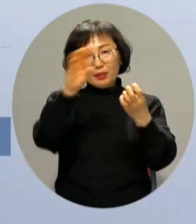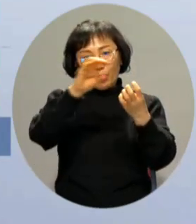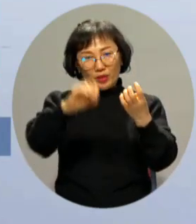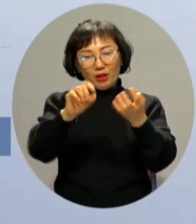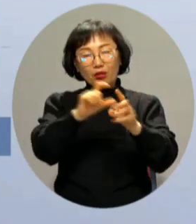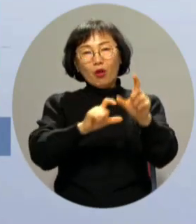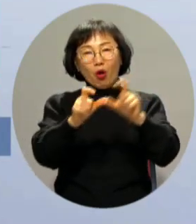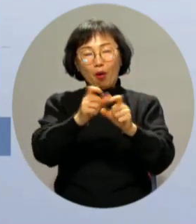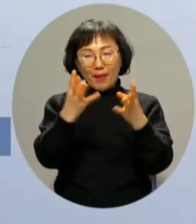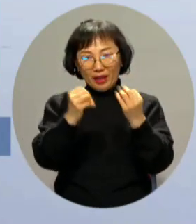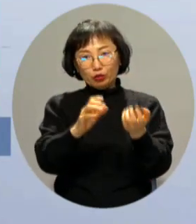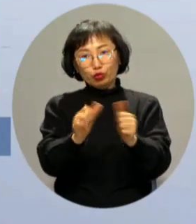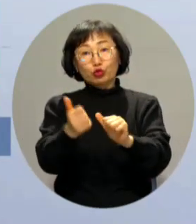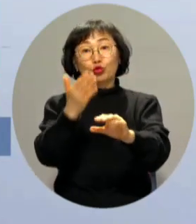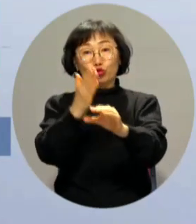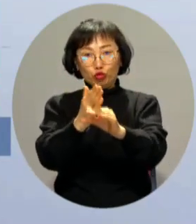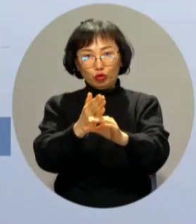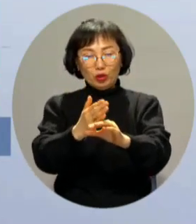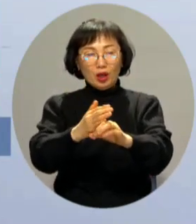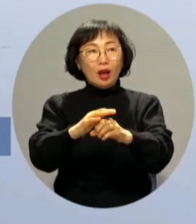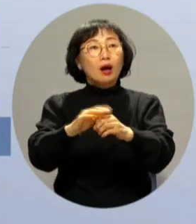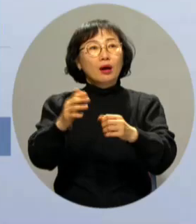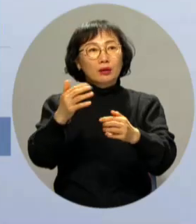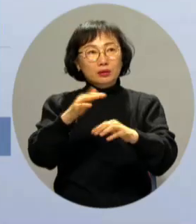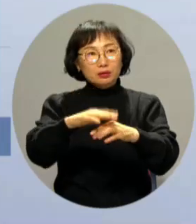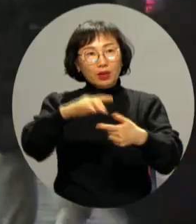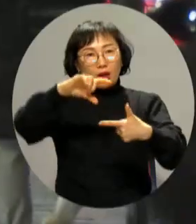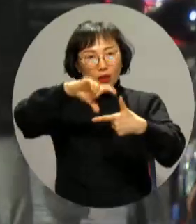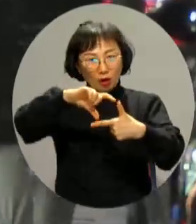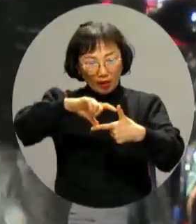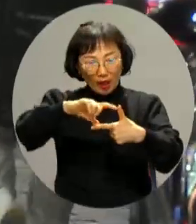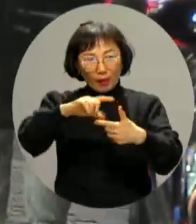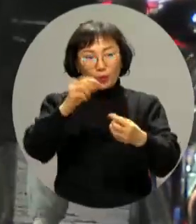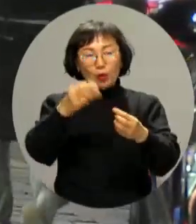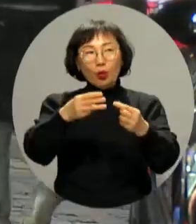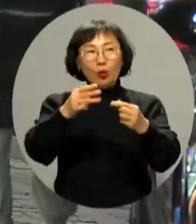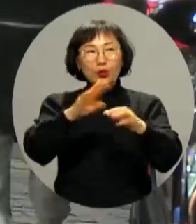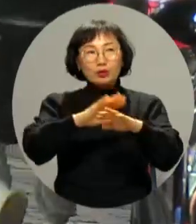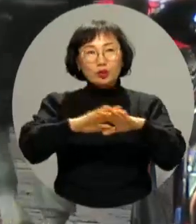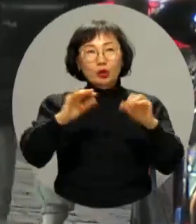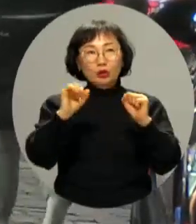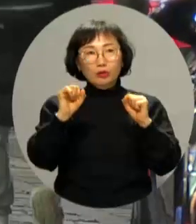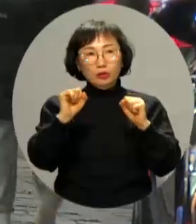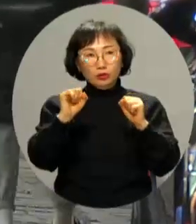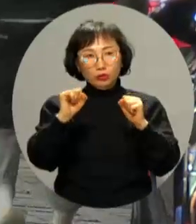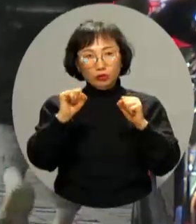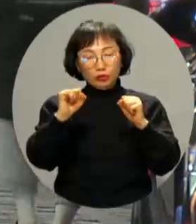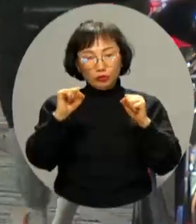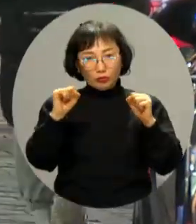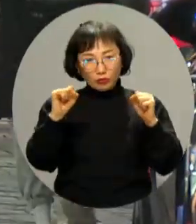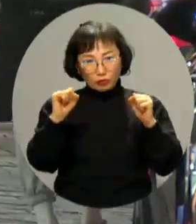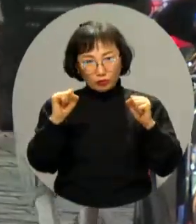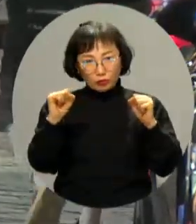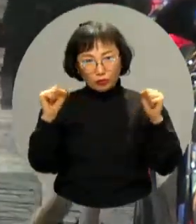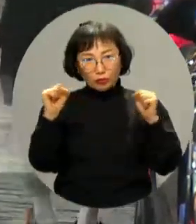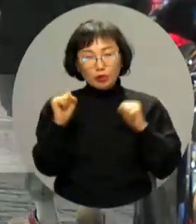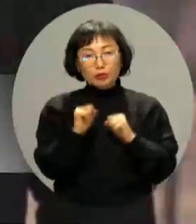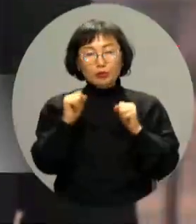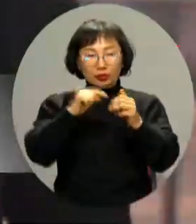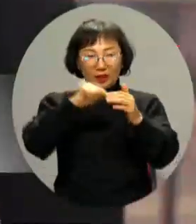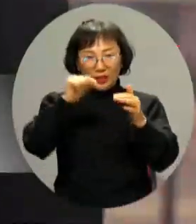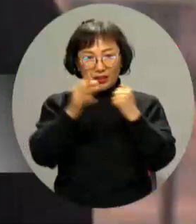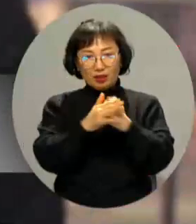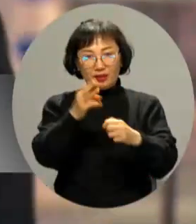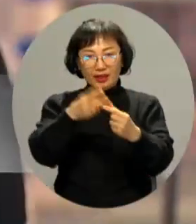수치인데 전남과 경북에 이어 세 번째인 겁니다 지난해 전라북도 인구는 1769,607명